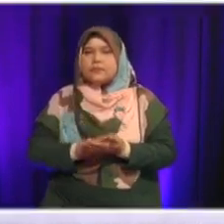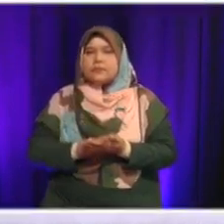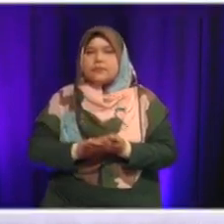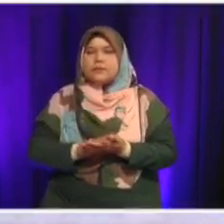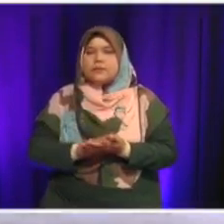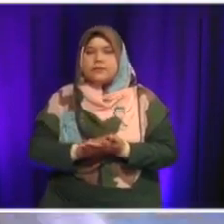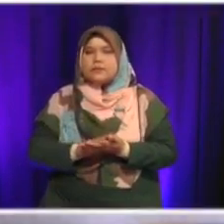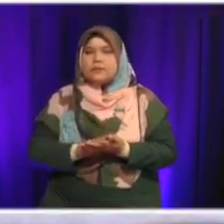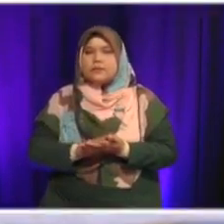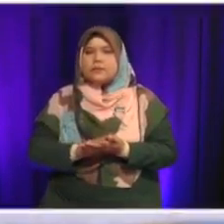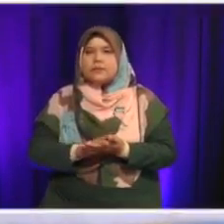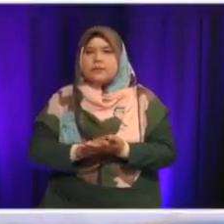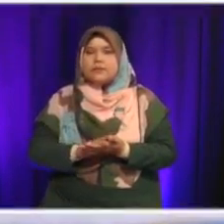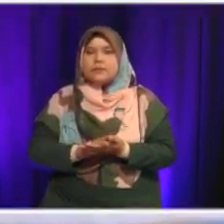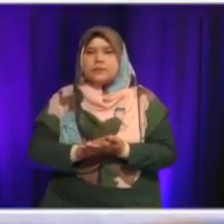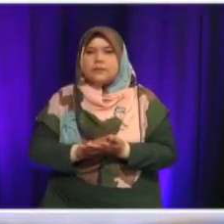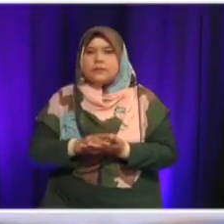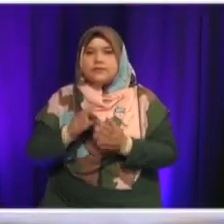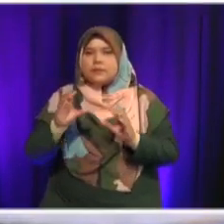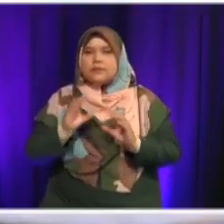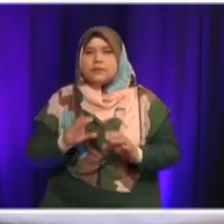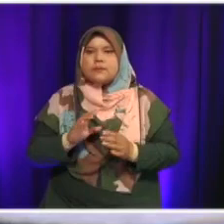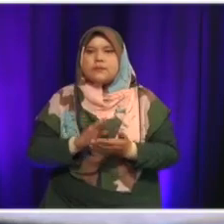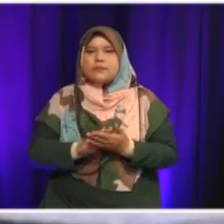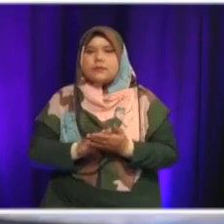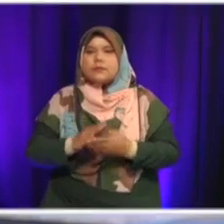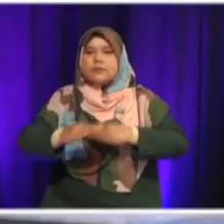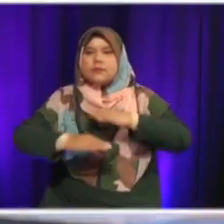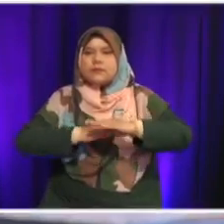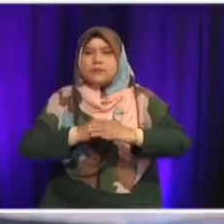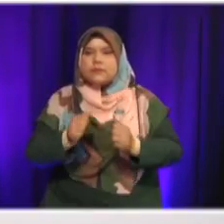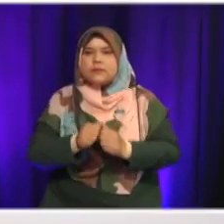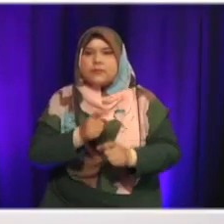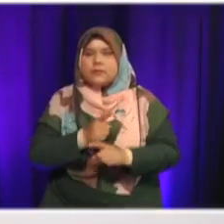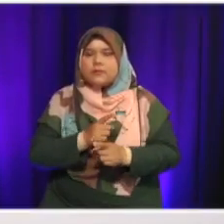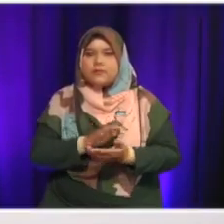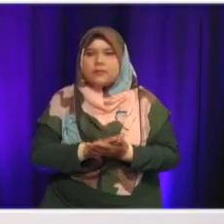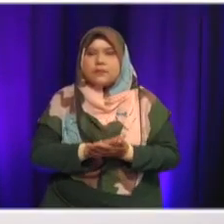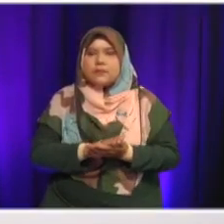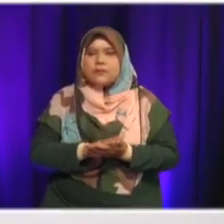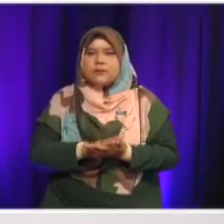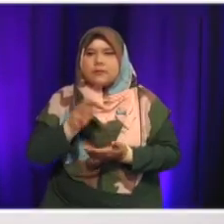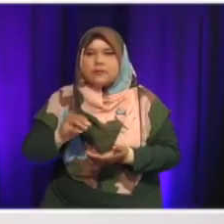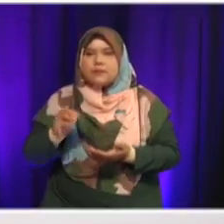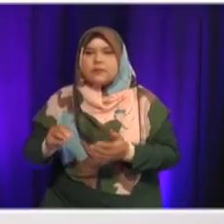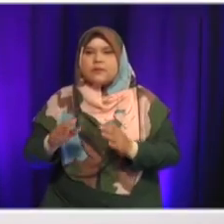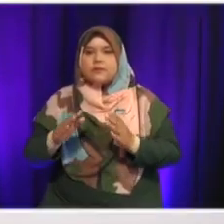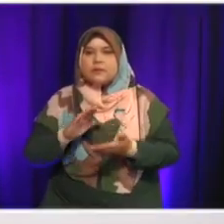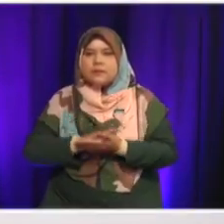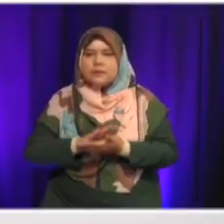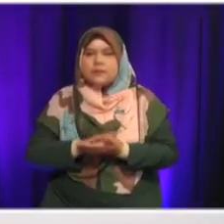Salah satu cara membungkus yang betul yang boleh di sekolah